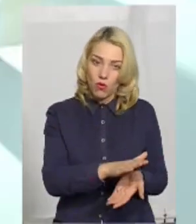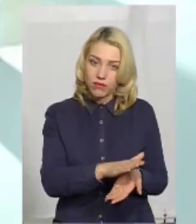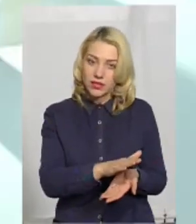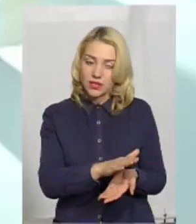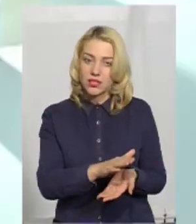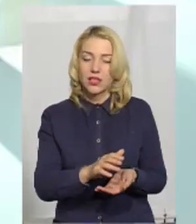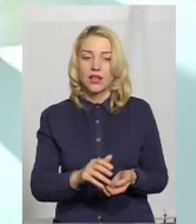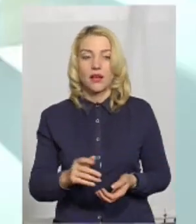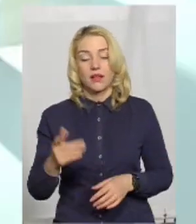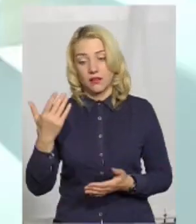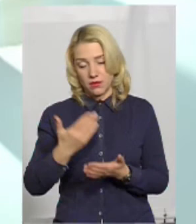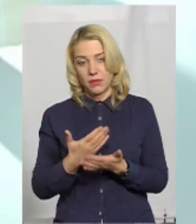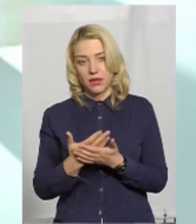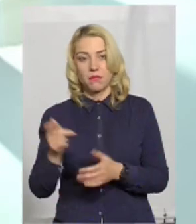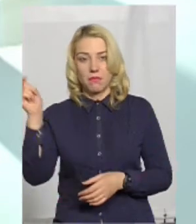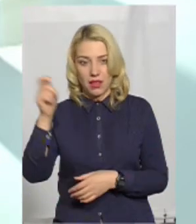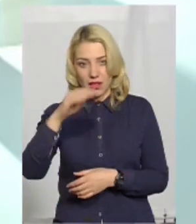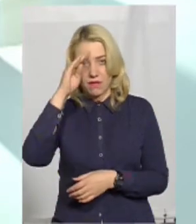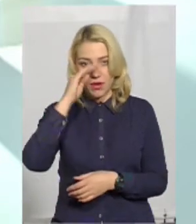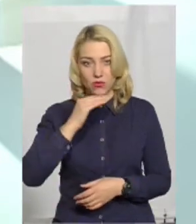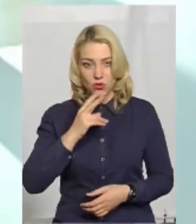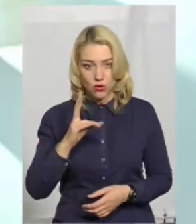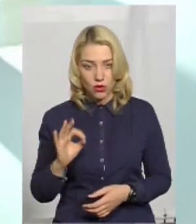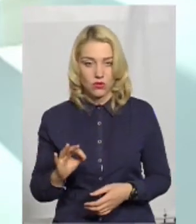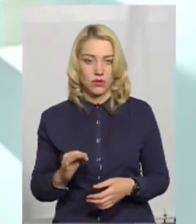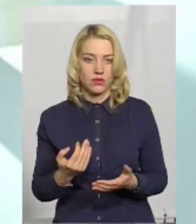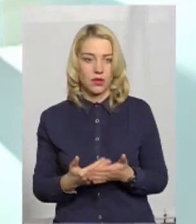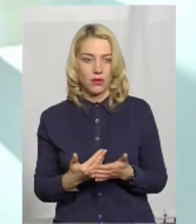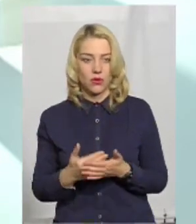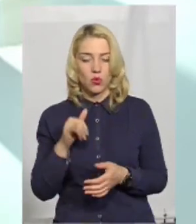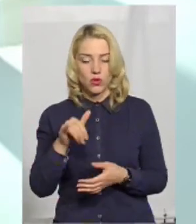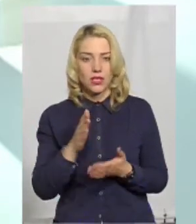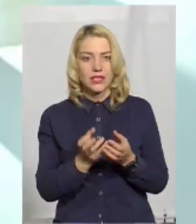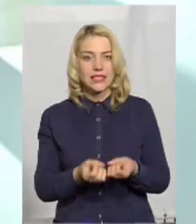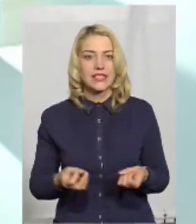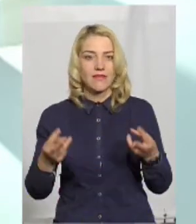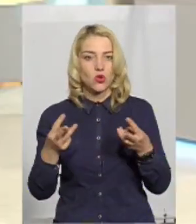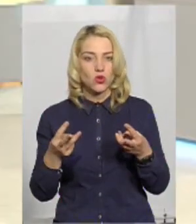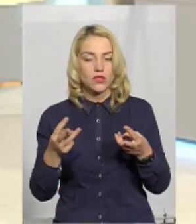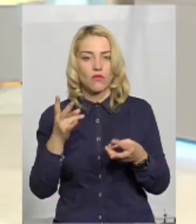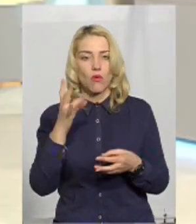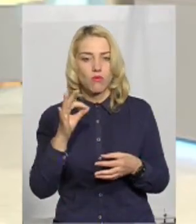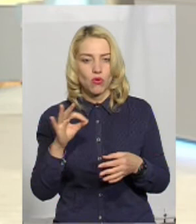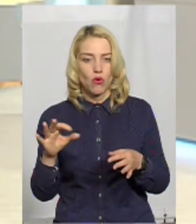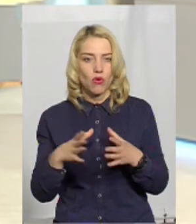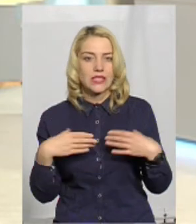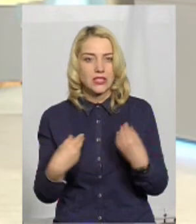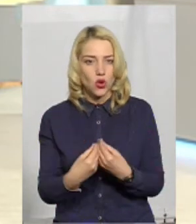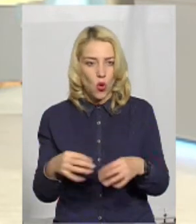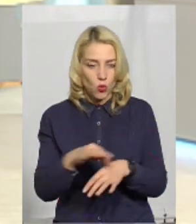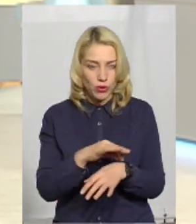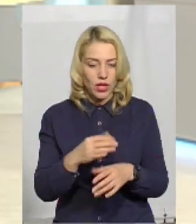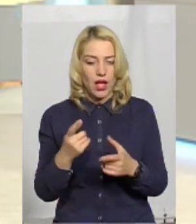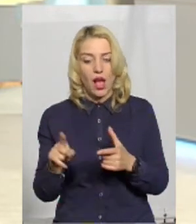приїхав. Значить, приїхав батько, він, наприклад, в них є свідоцтво про шлюб. Або